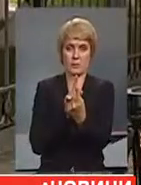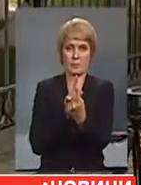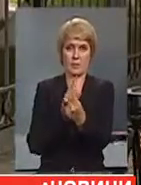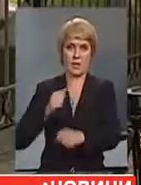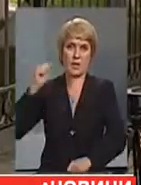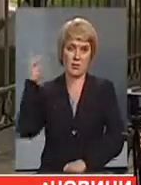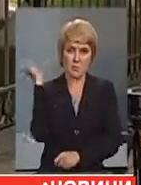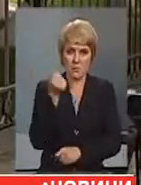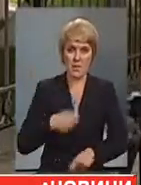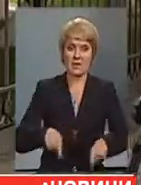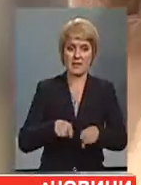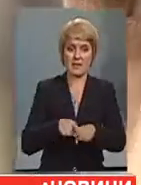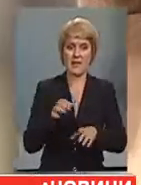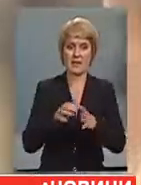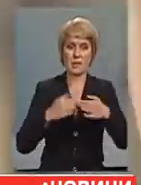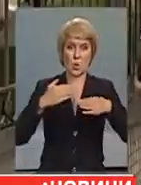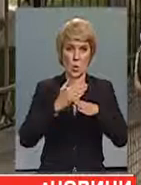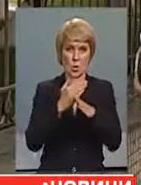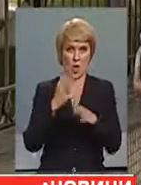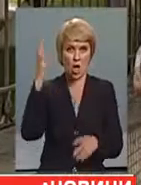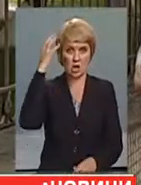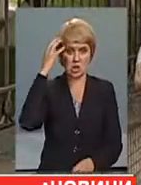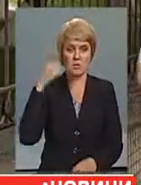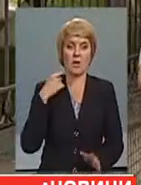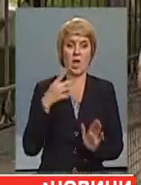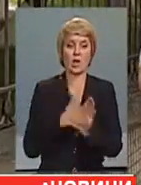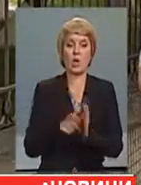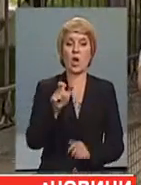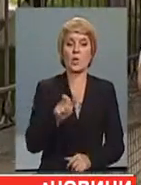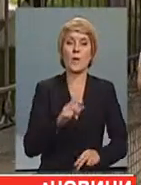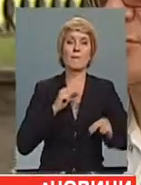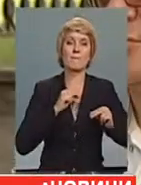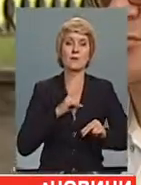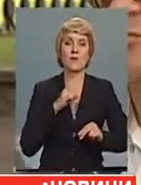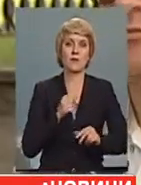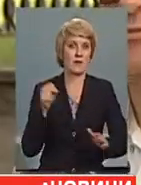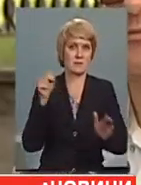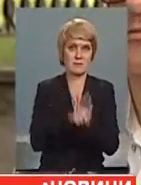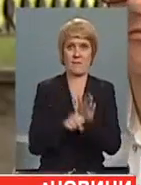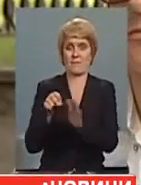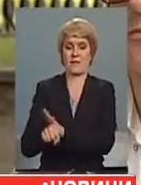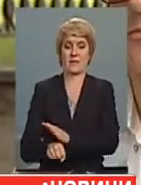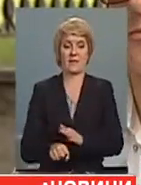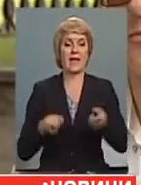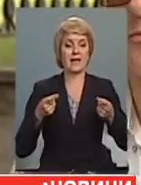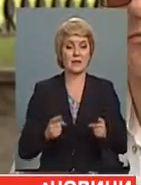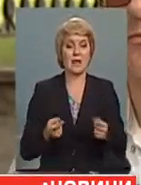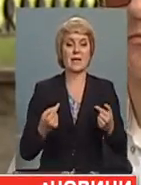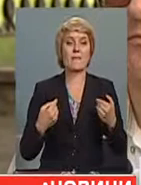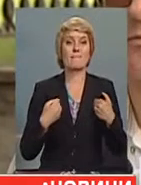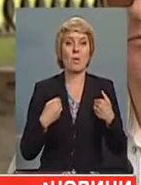тобі так, що відразу розсікає череп. Ти розумієш, що людина просто працювала на забій. Насправді, це моя